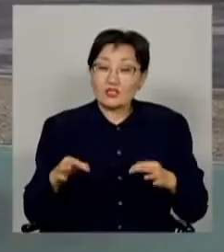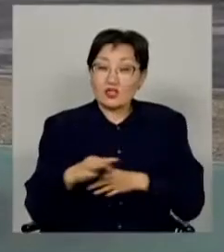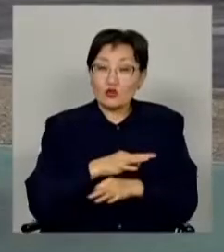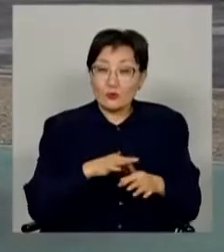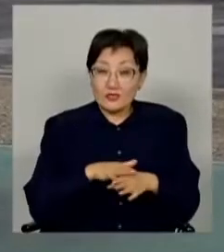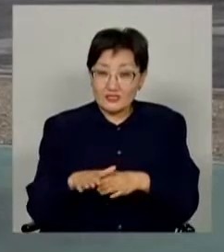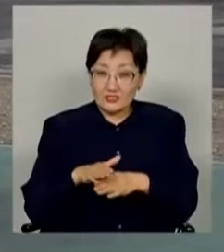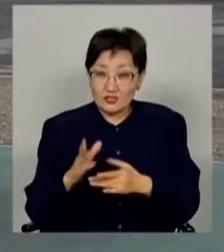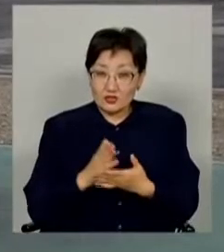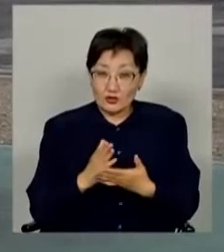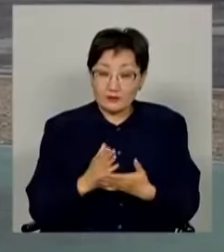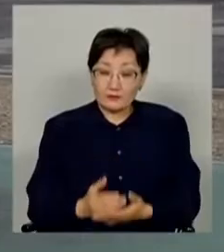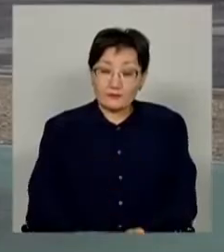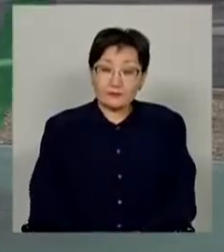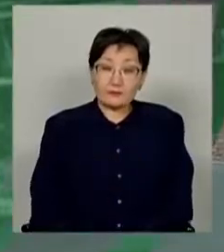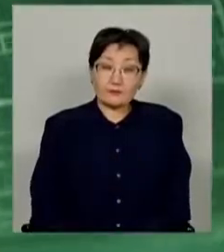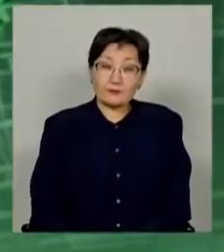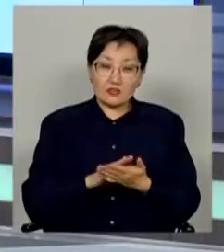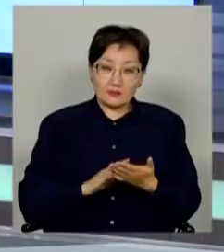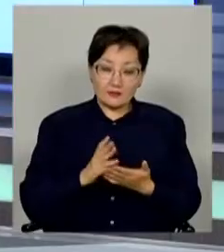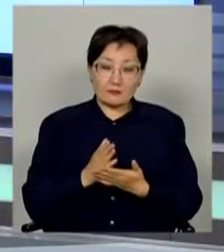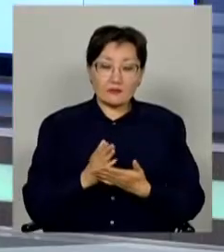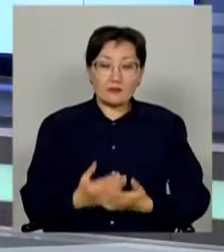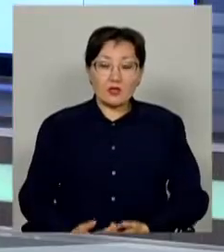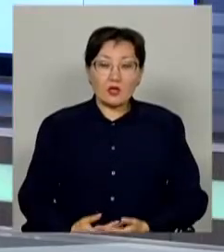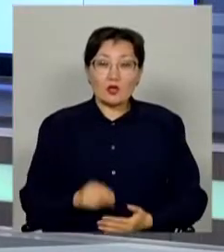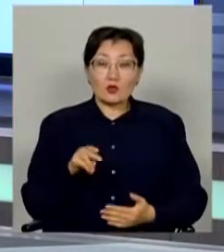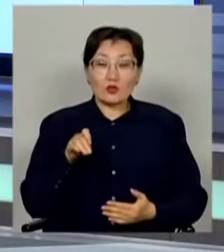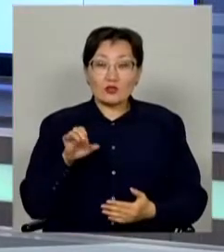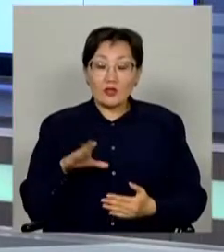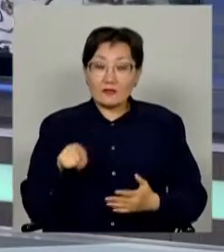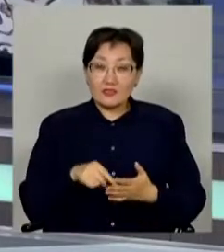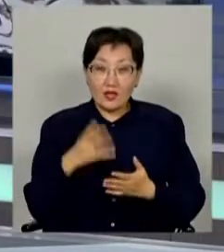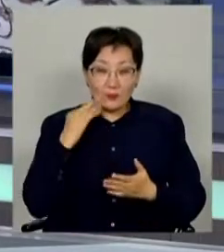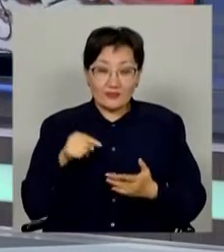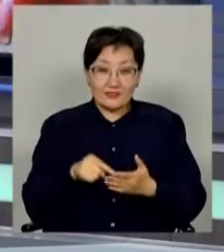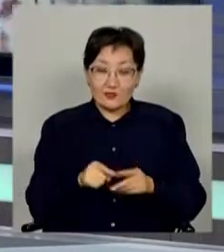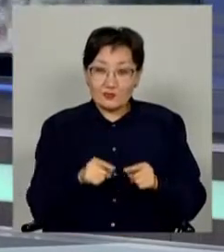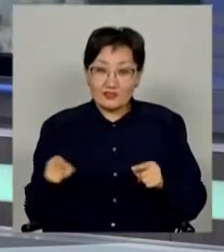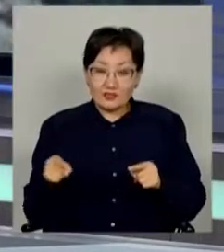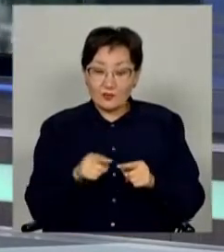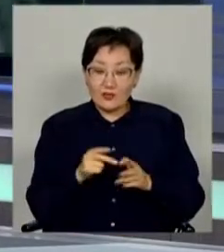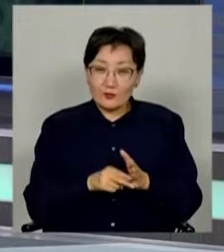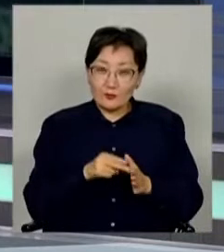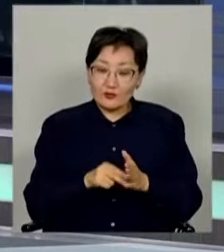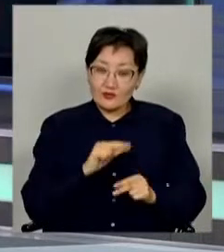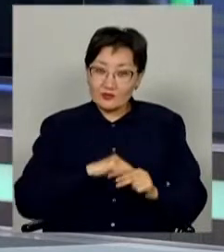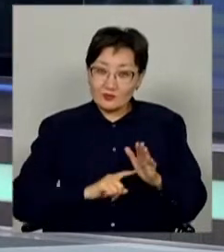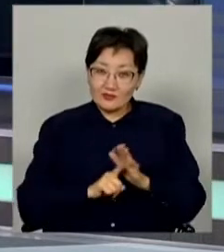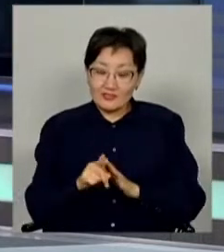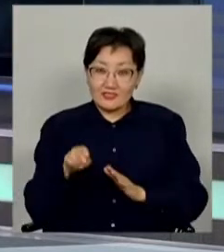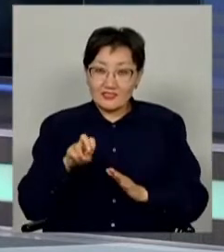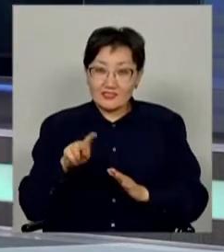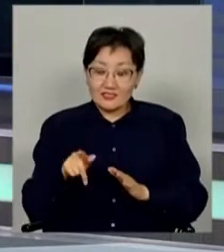іске асты. Сәлден соң. Қонаев қаласынан Алматыға қатынайтын пойыз іске қосылды. Дизель